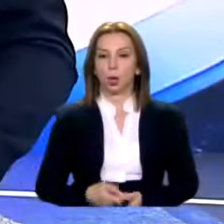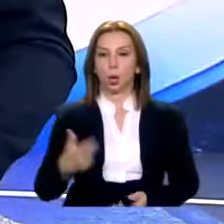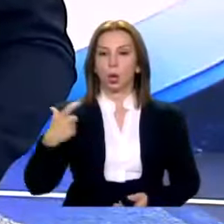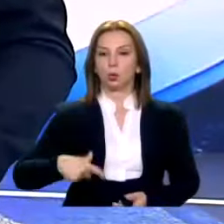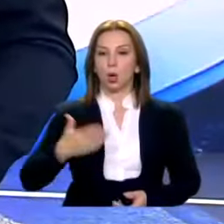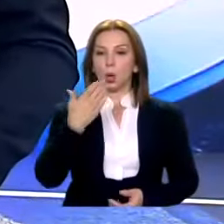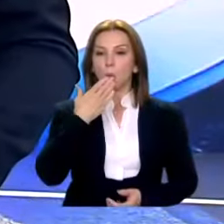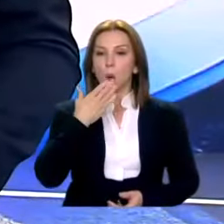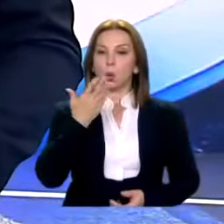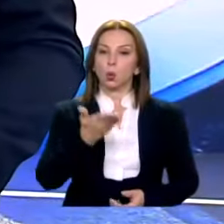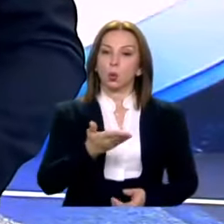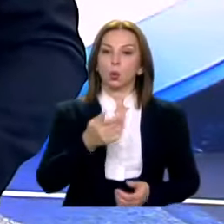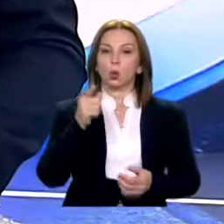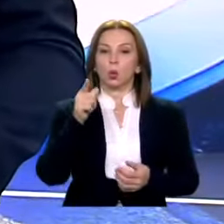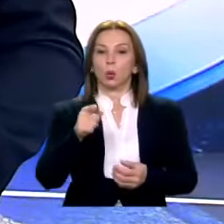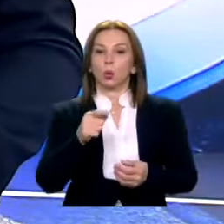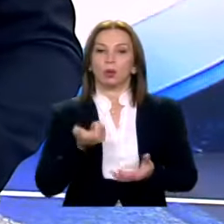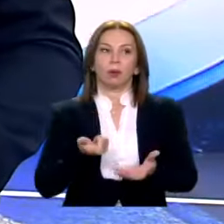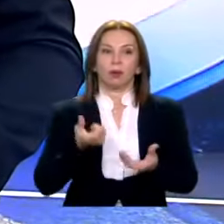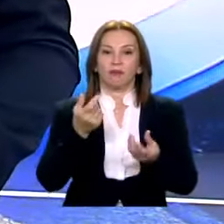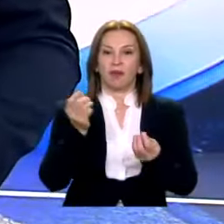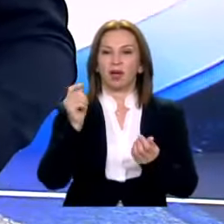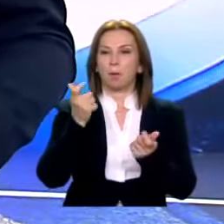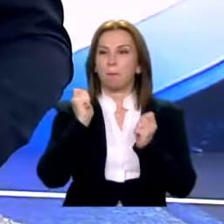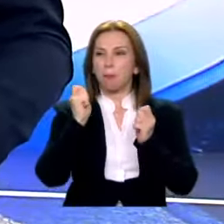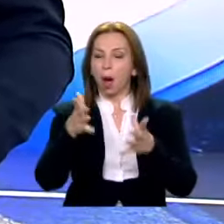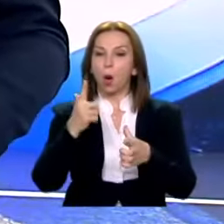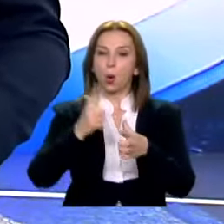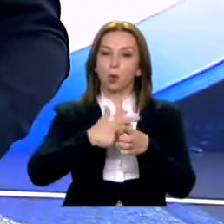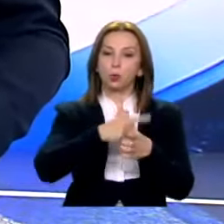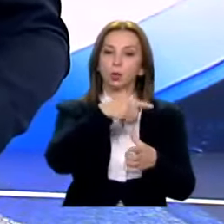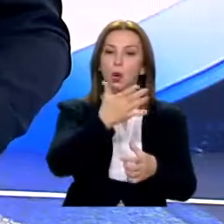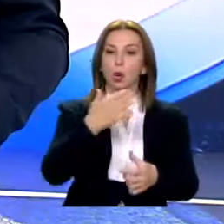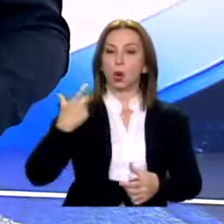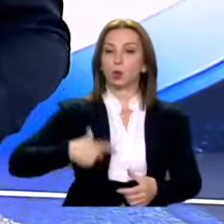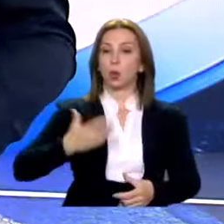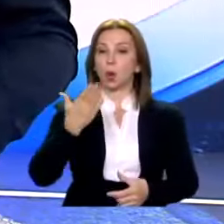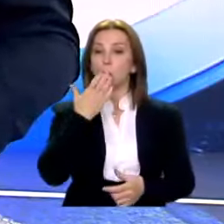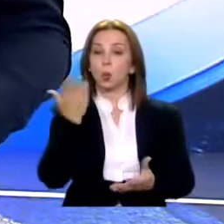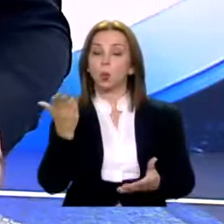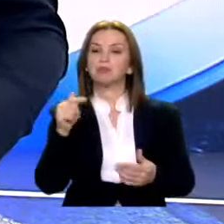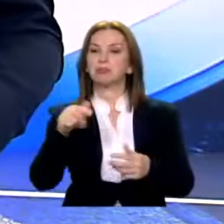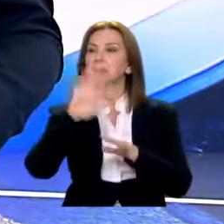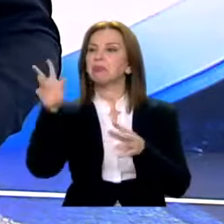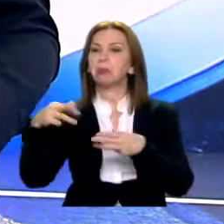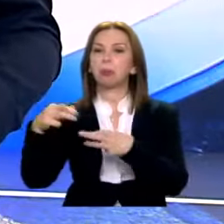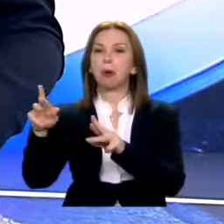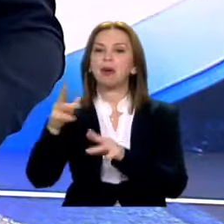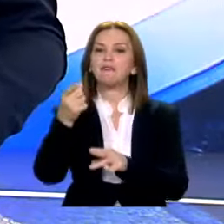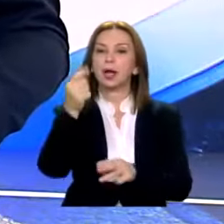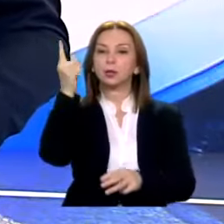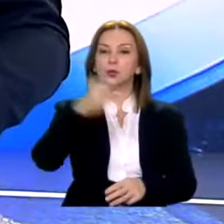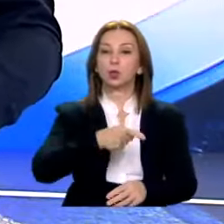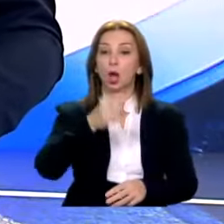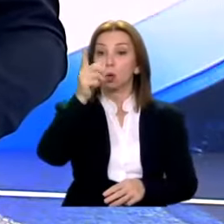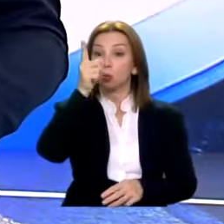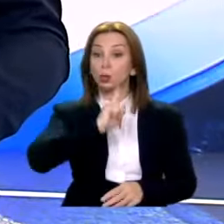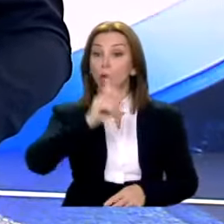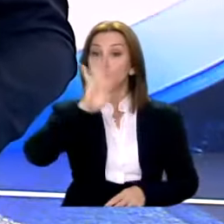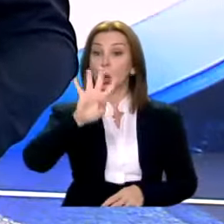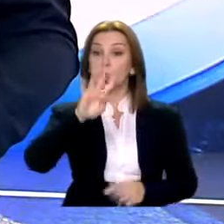Özel okullara veliden fahiş fiyat darbesi geldi. Otellerden sonra özel okullarda boş kaldı. Fiyatlarını %400 artıran